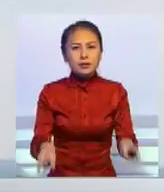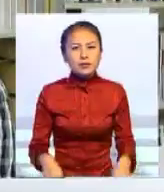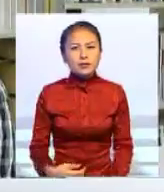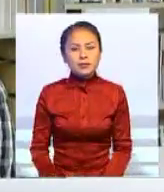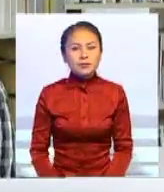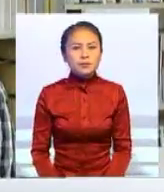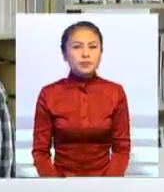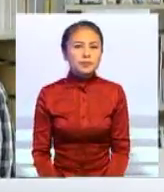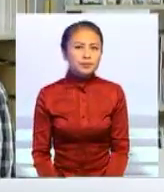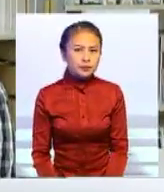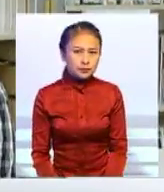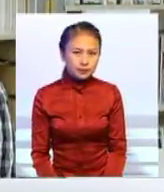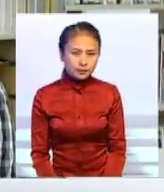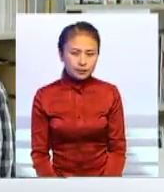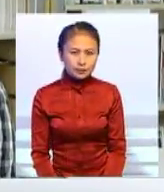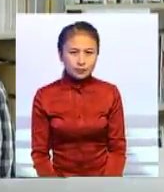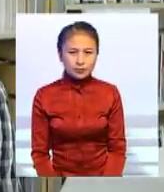Элашвили.